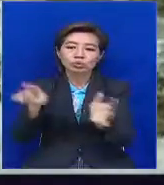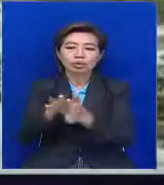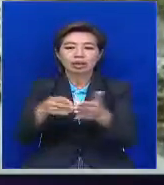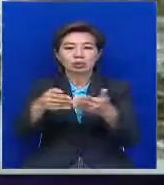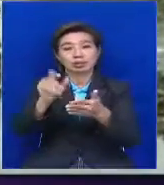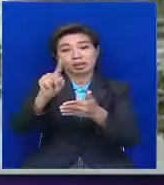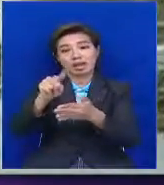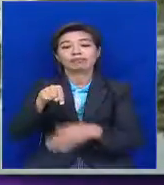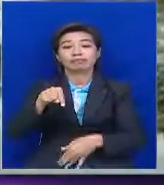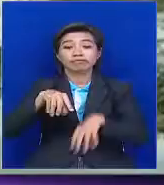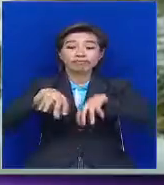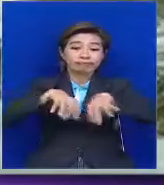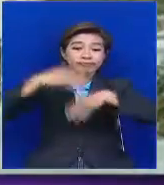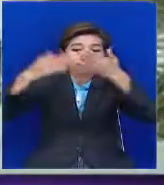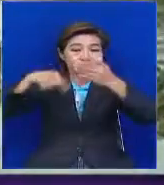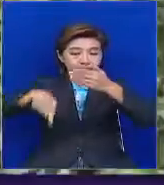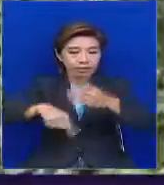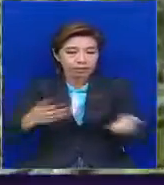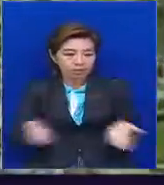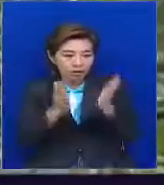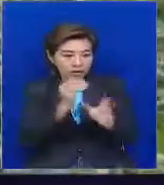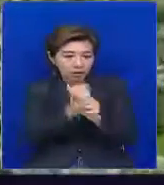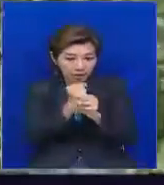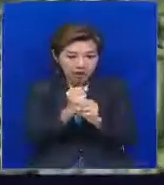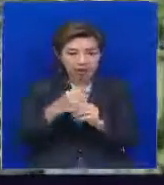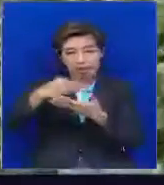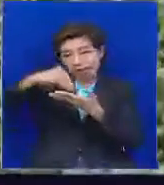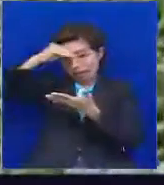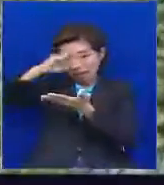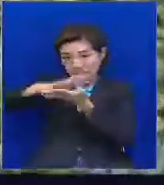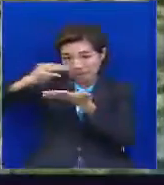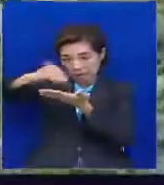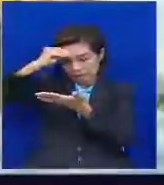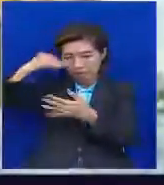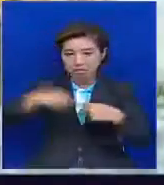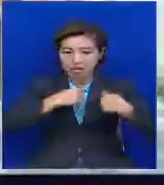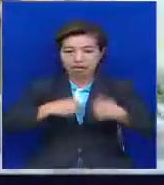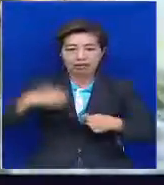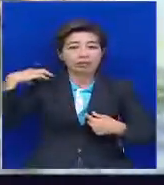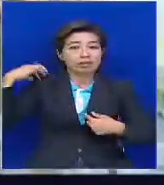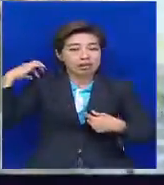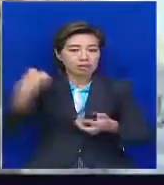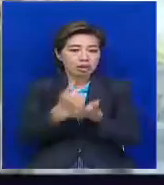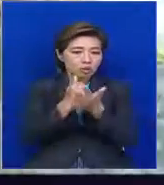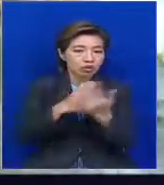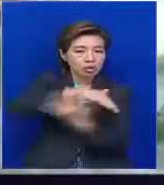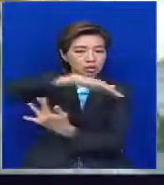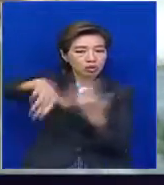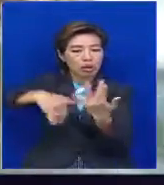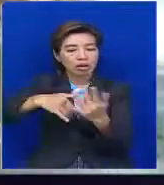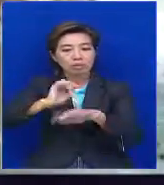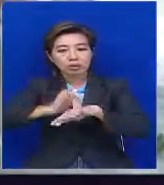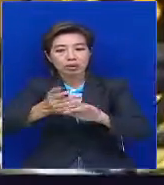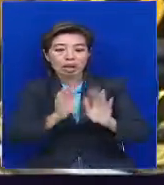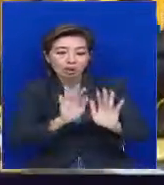โดยกิจกรรมดังกล่าวนะครับยังส่งเสริมให้บุคลากรและนักศึกษามีจิตสาธารณะช่วยกันดูแลรักษาธรรมชาติและสิ่งแวดล้อมโดยรอบที่